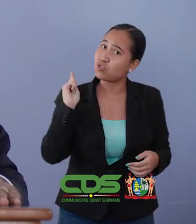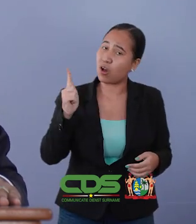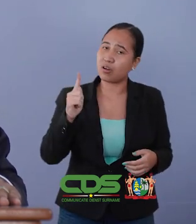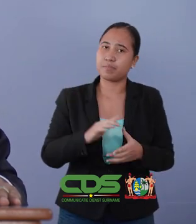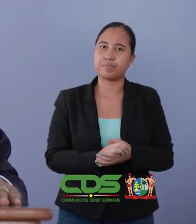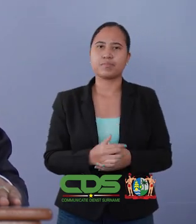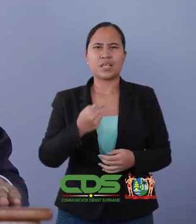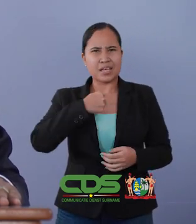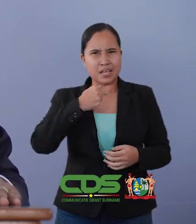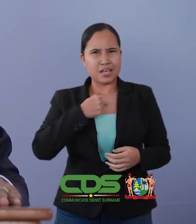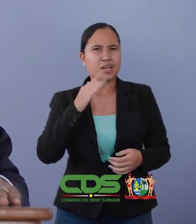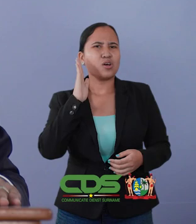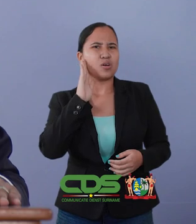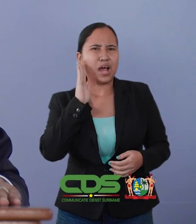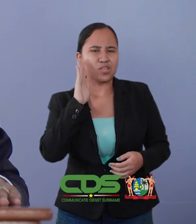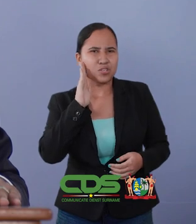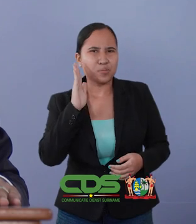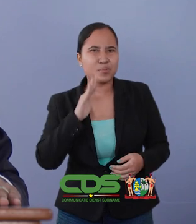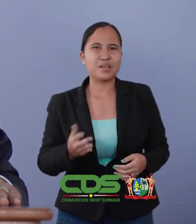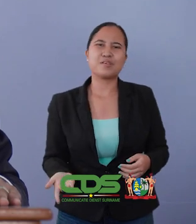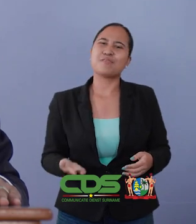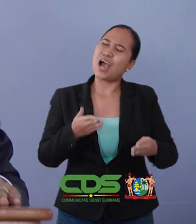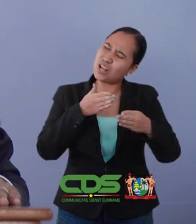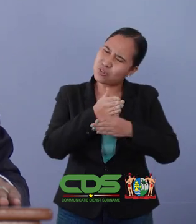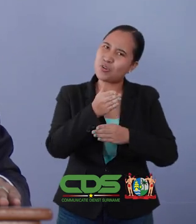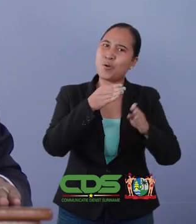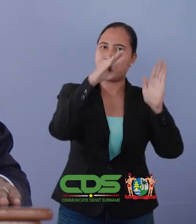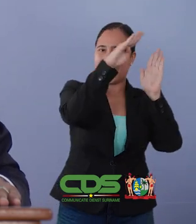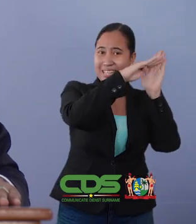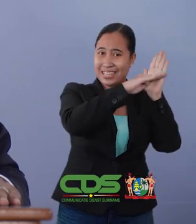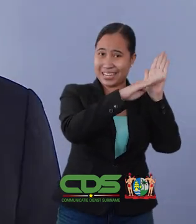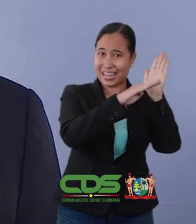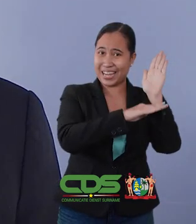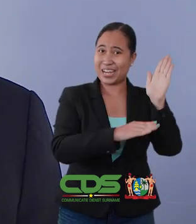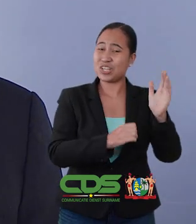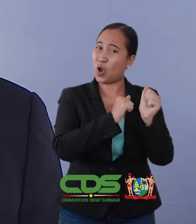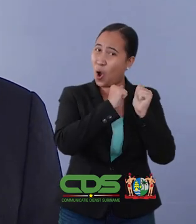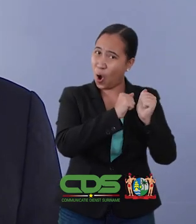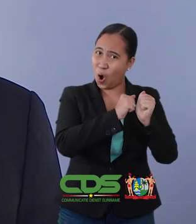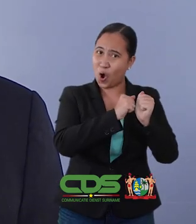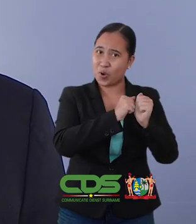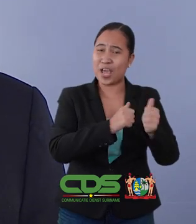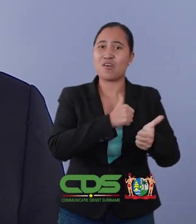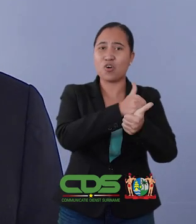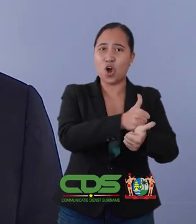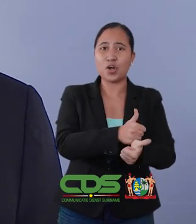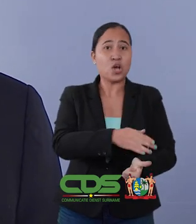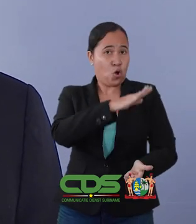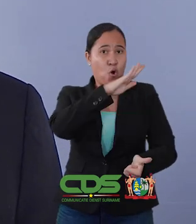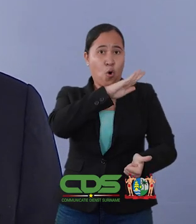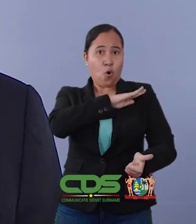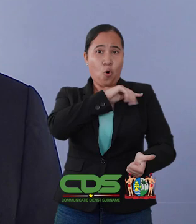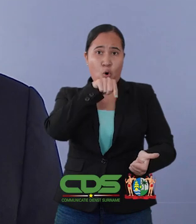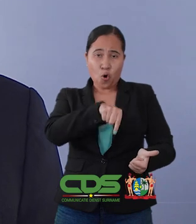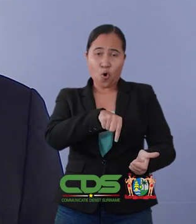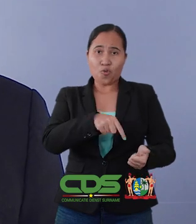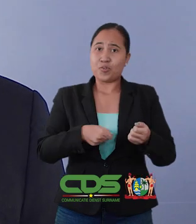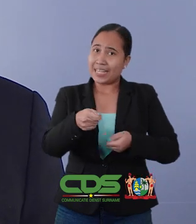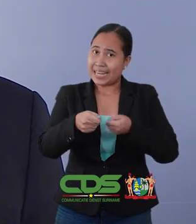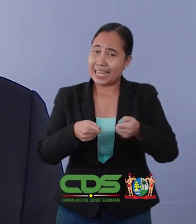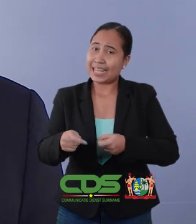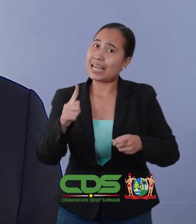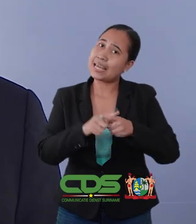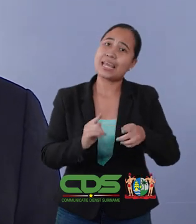Surinamer: blijf de geldende regels en protocollen volgen. Dit geldt ook voor de regering. Dit geldt ook